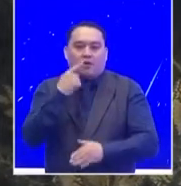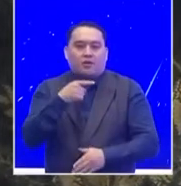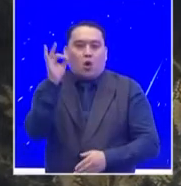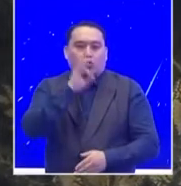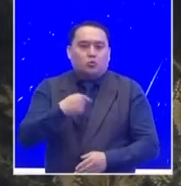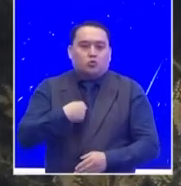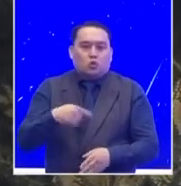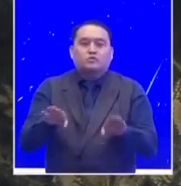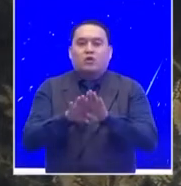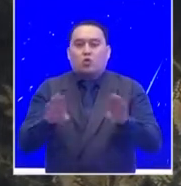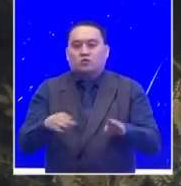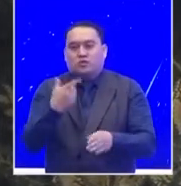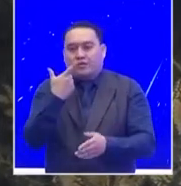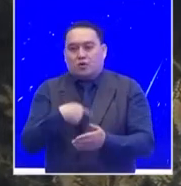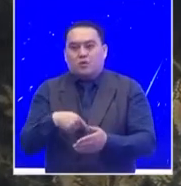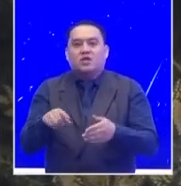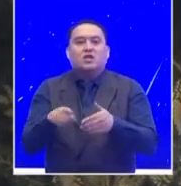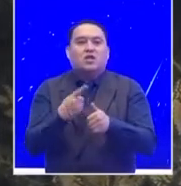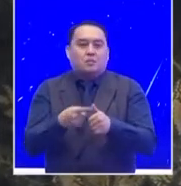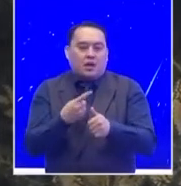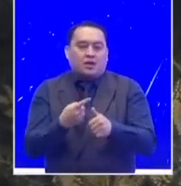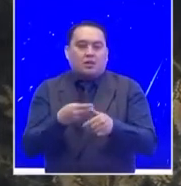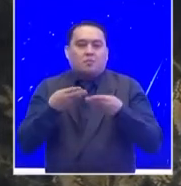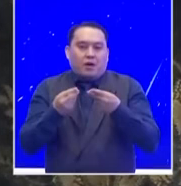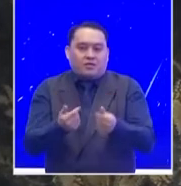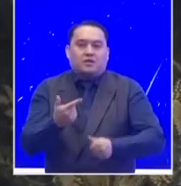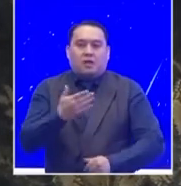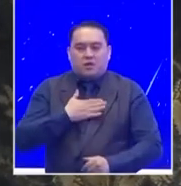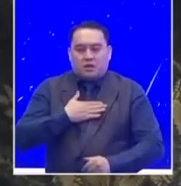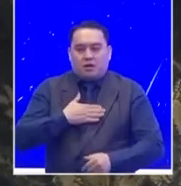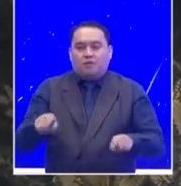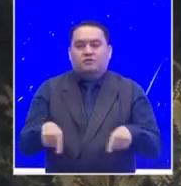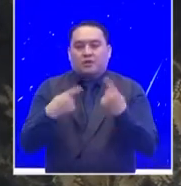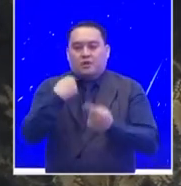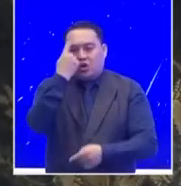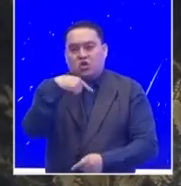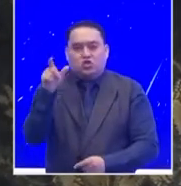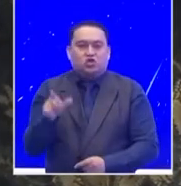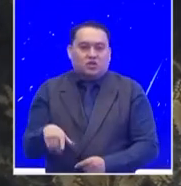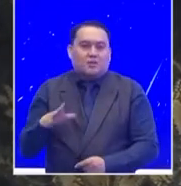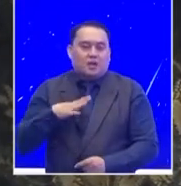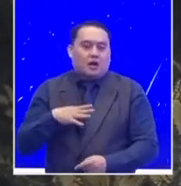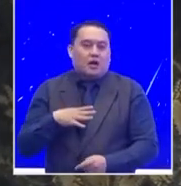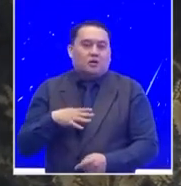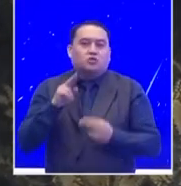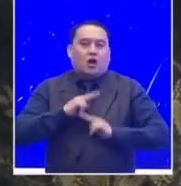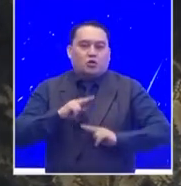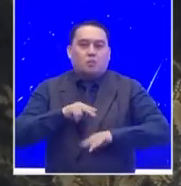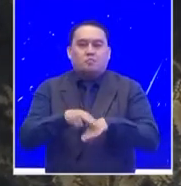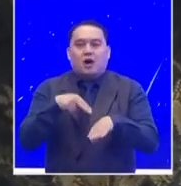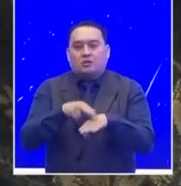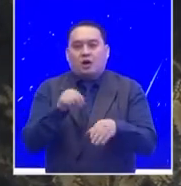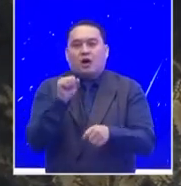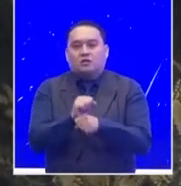том, чтобы я соответствовал своему имени. Поэтому это сильно повлияло на меня, как становление личности. Бывало и такое, когда сотрудники дорожной